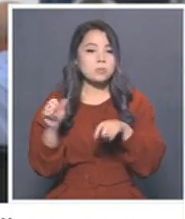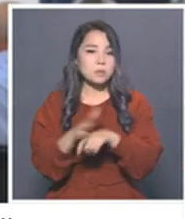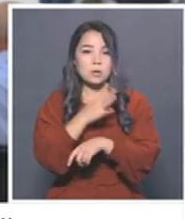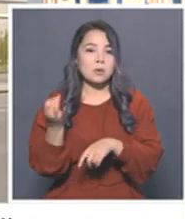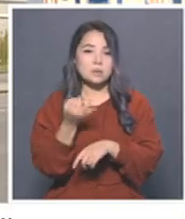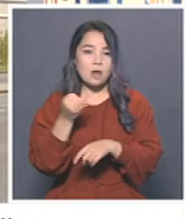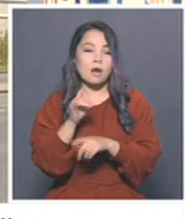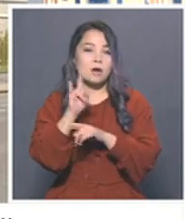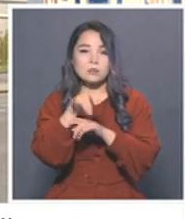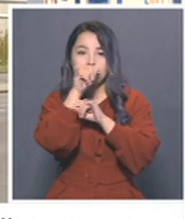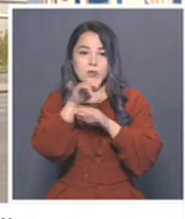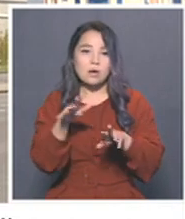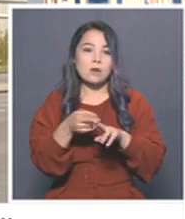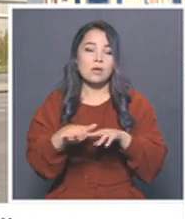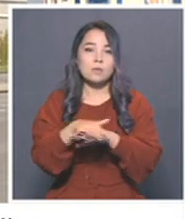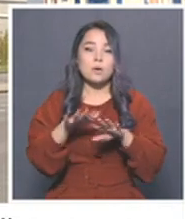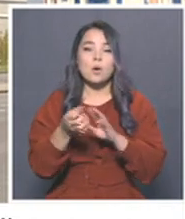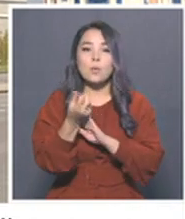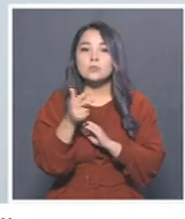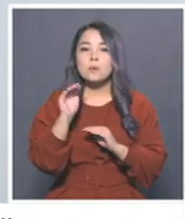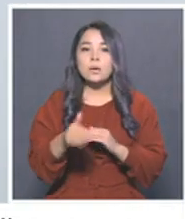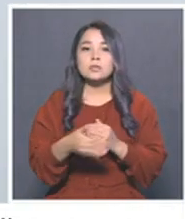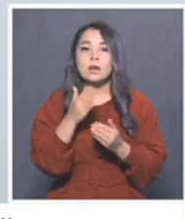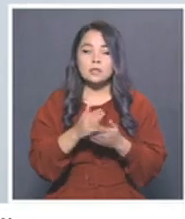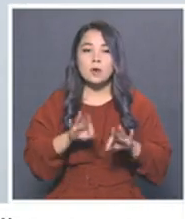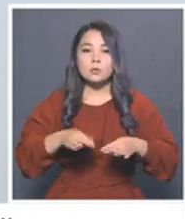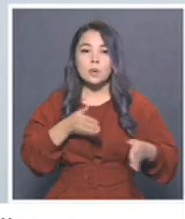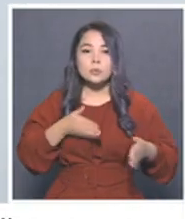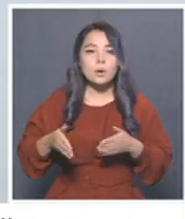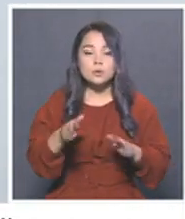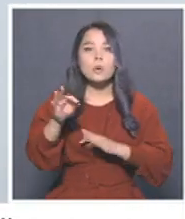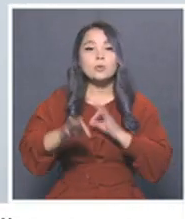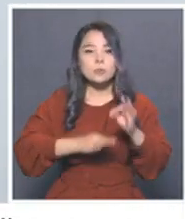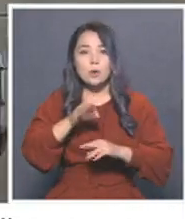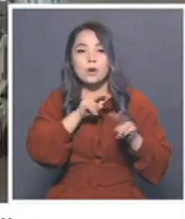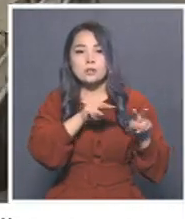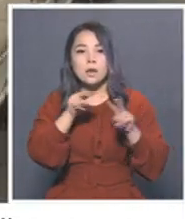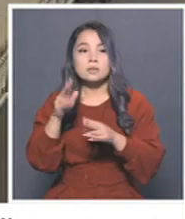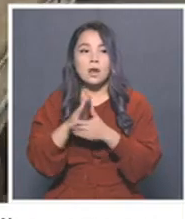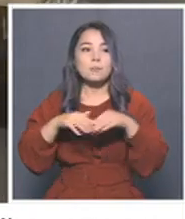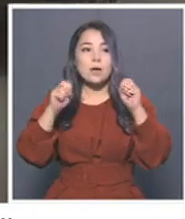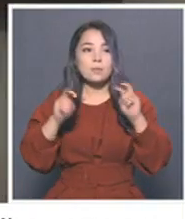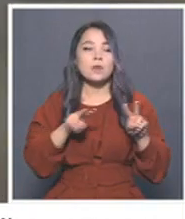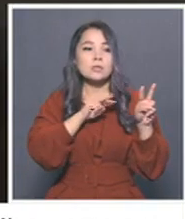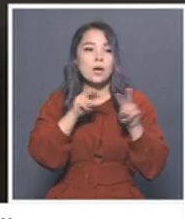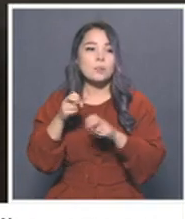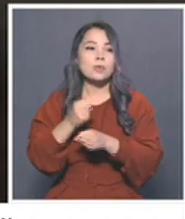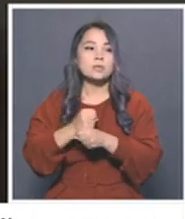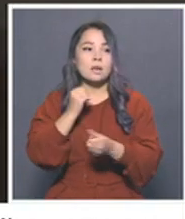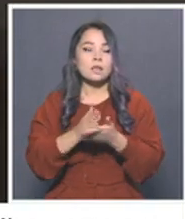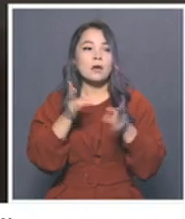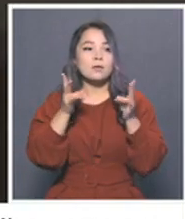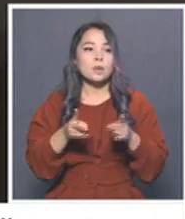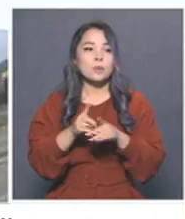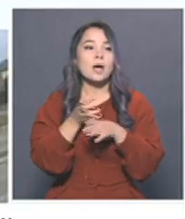алдай алмайсың. Қазір елордада 13 мыңдай сергек камерасы жол қозғалысын күндіз-түні қадағалайды. Мамандардың сөзінше бақылау күшейгелі апат